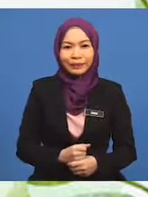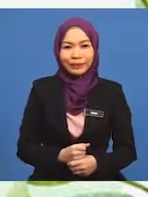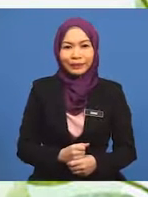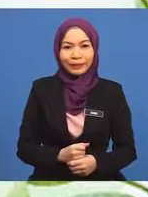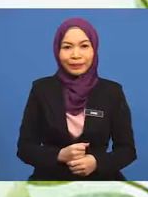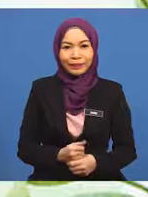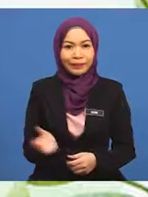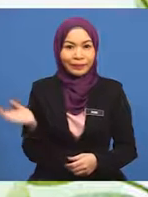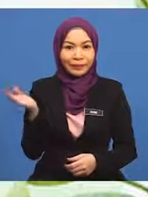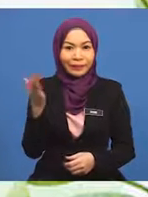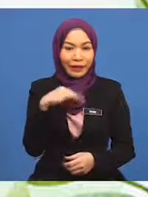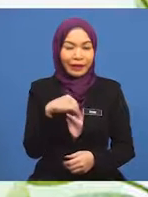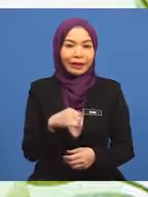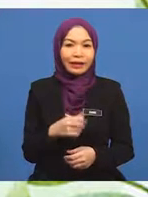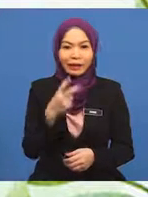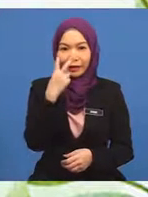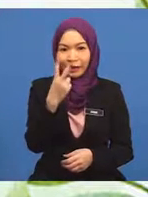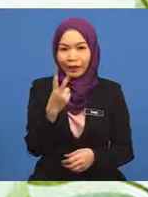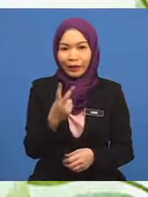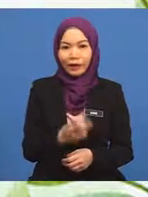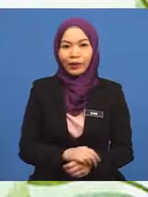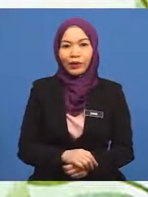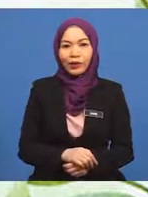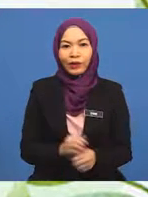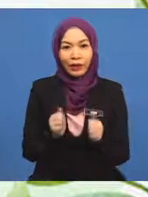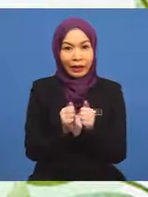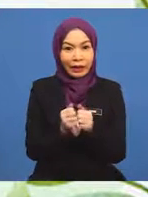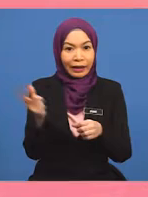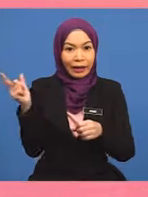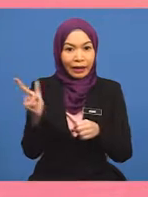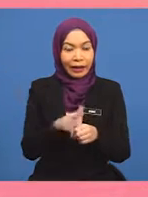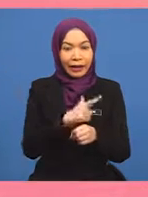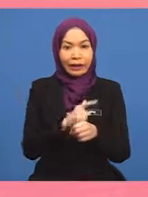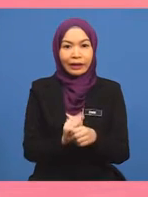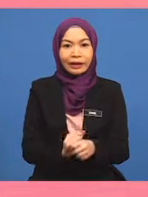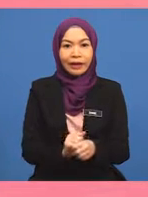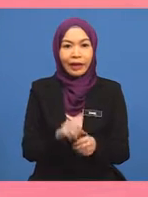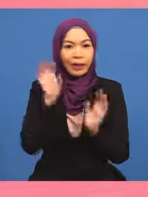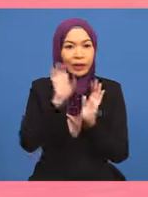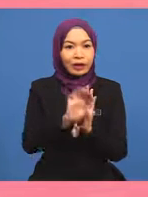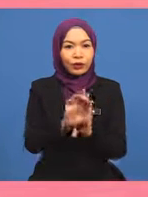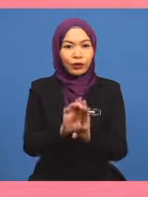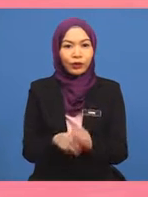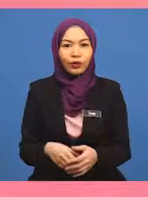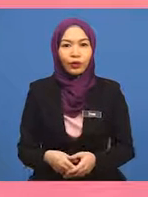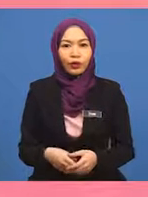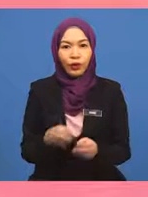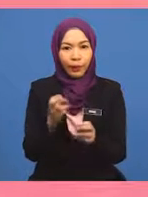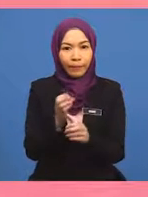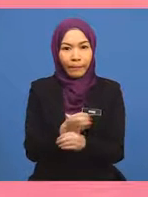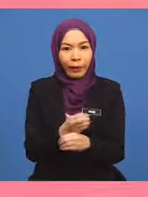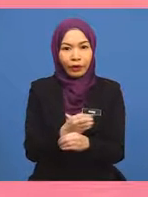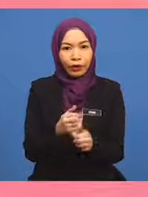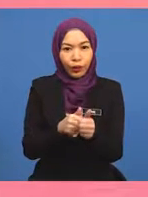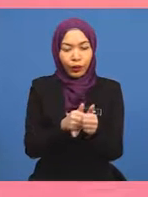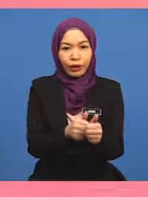Mari kita lihat dengan lebih terperinci berkenaan contoh bagi bentuk